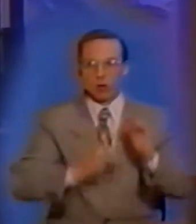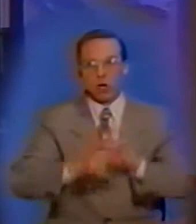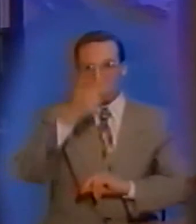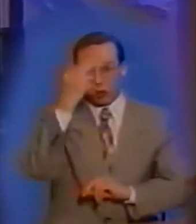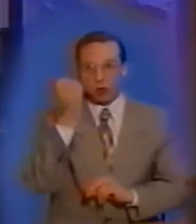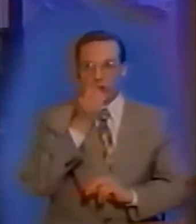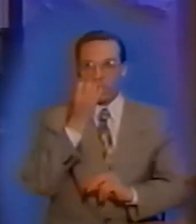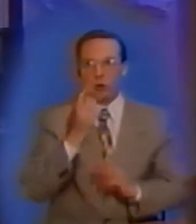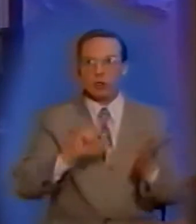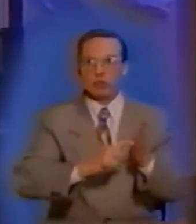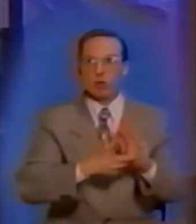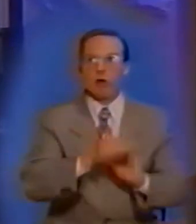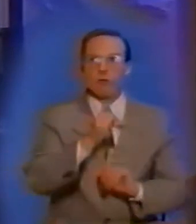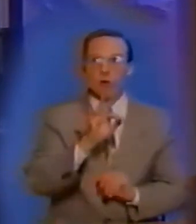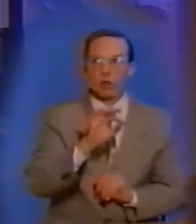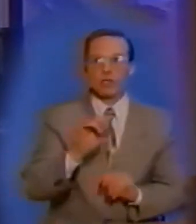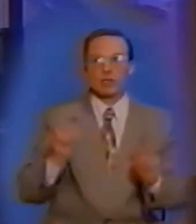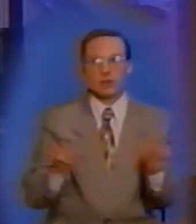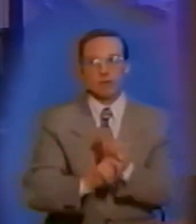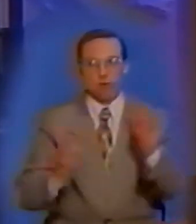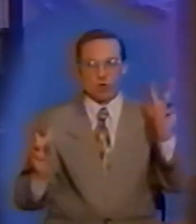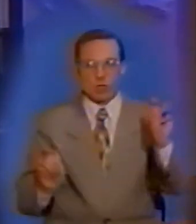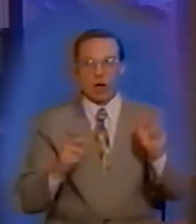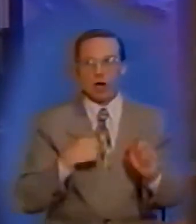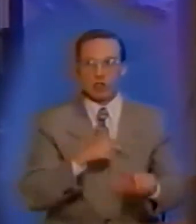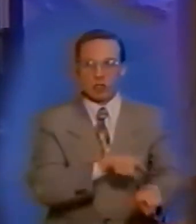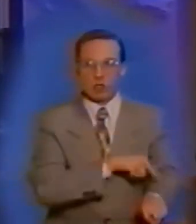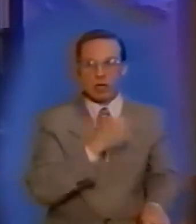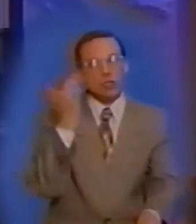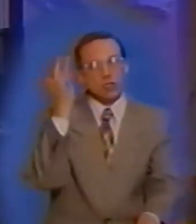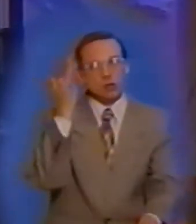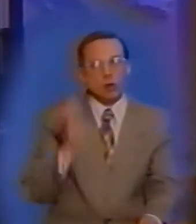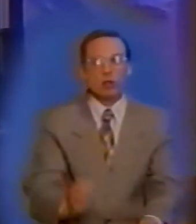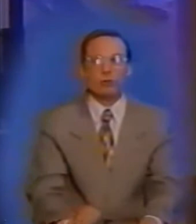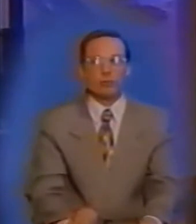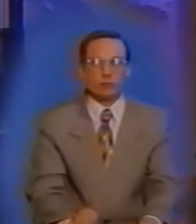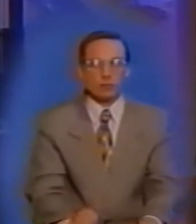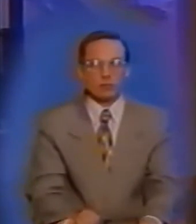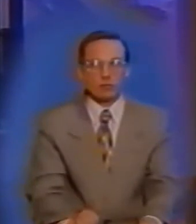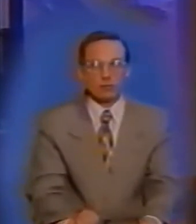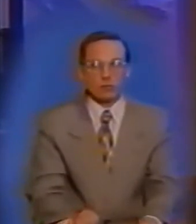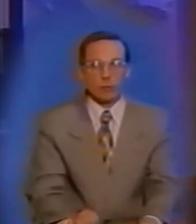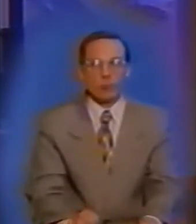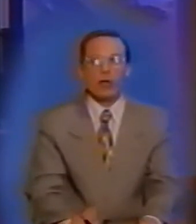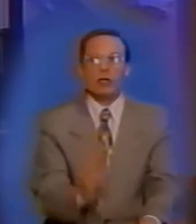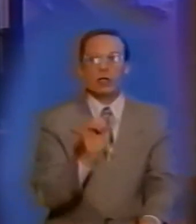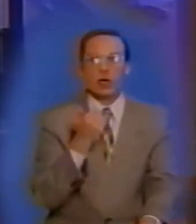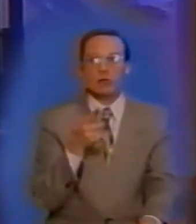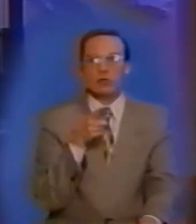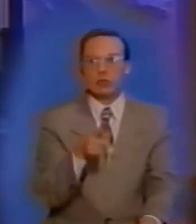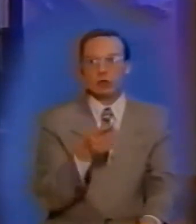gėlių salonas Floros simfonija. Aš ilgai galvojau, kam galėtumėm šioje laidoje